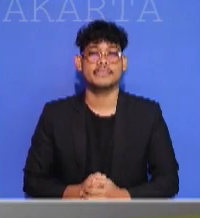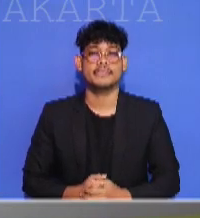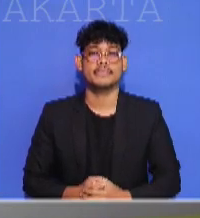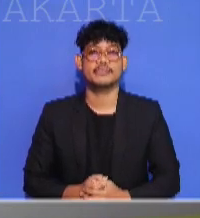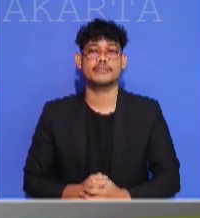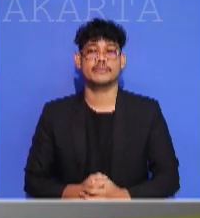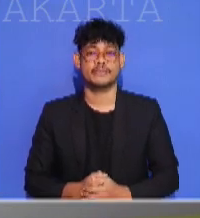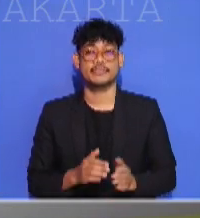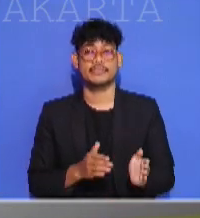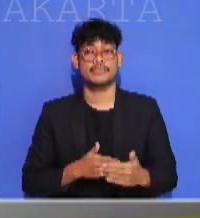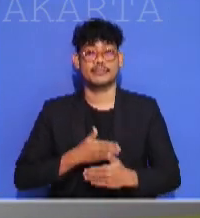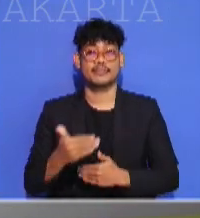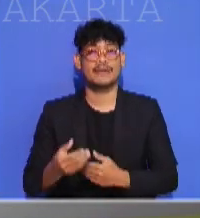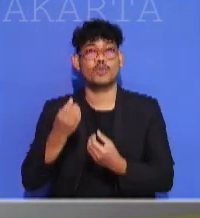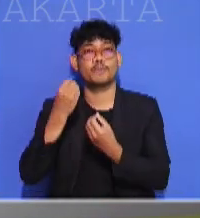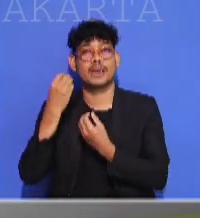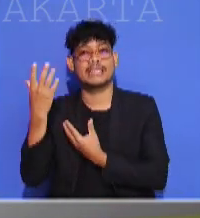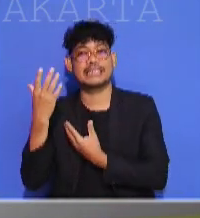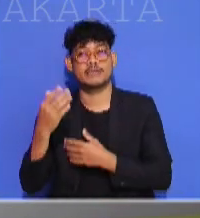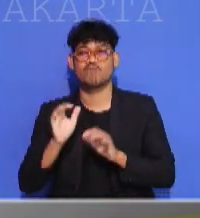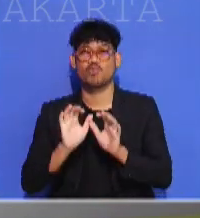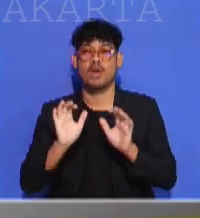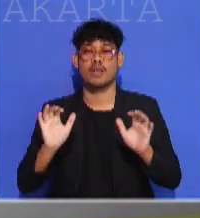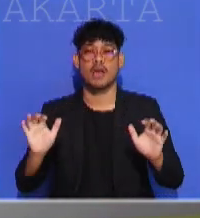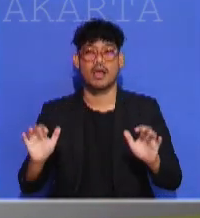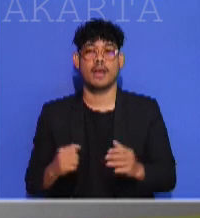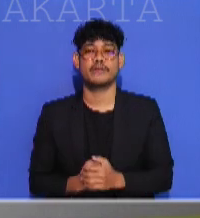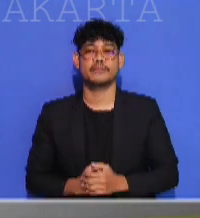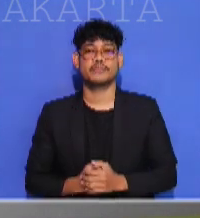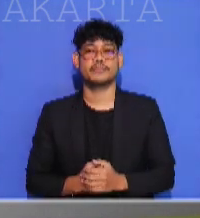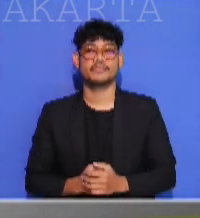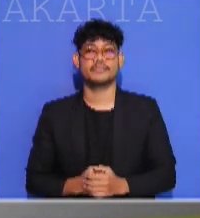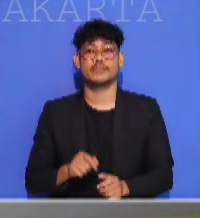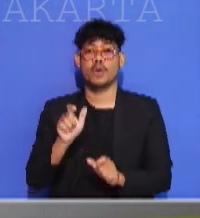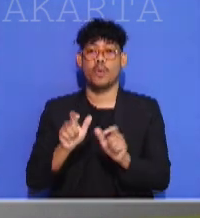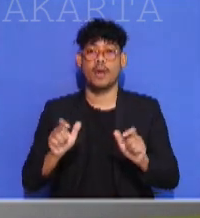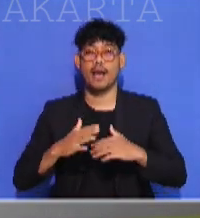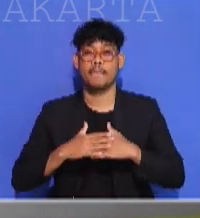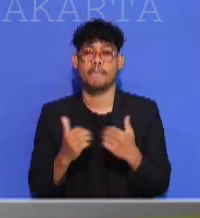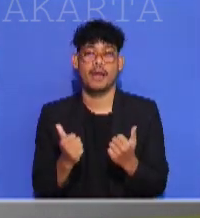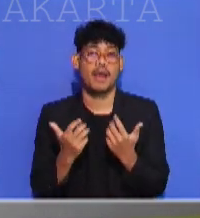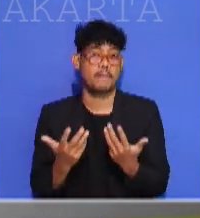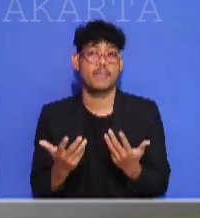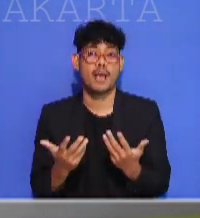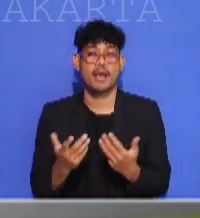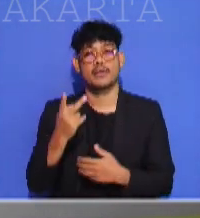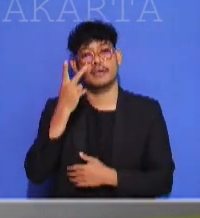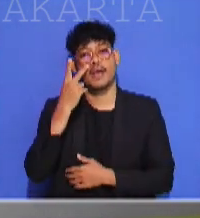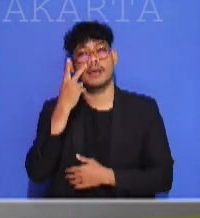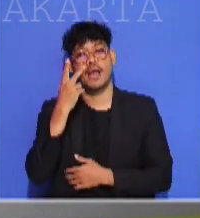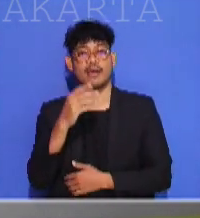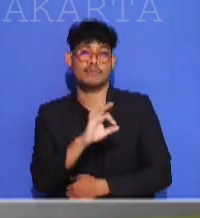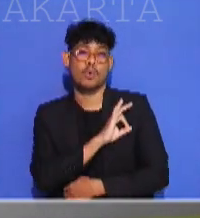Kita beralih ke informasi selanjutnya, Saudara. Ribuan aparat keamanan gabungan siap mengamankan rangkaian kunjungan Presiden, Wakil Presiden,